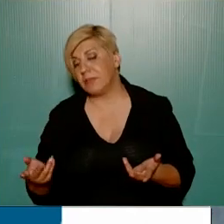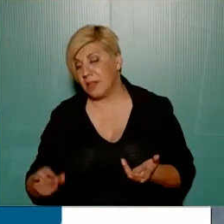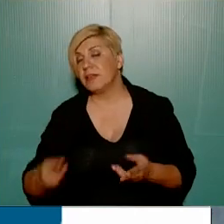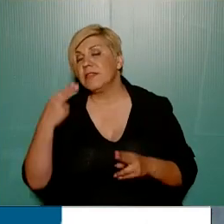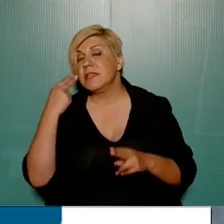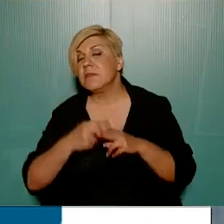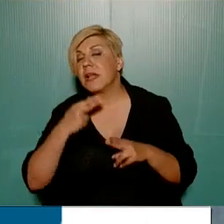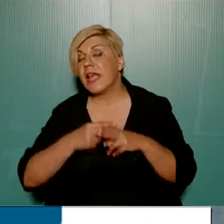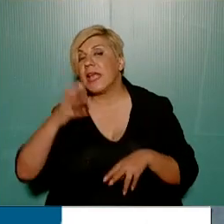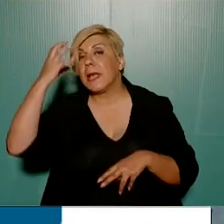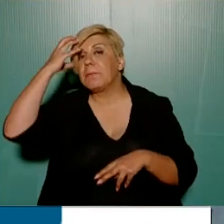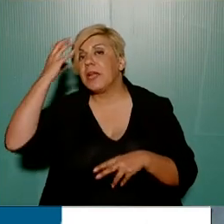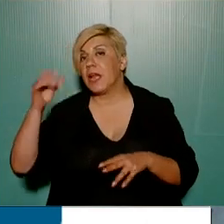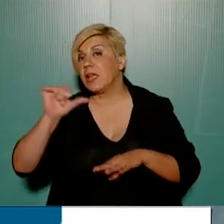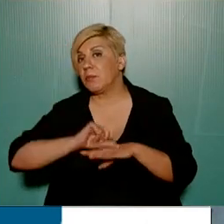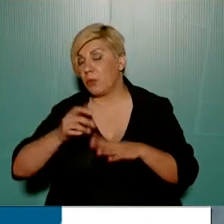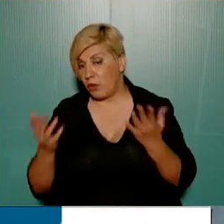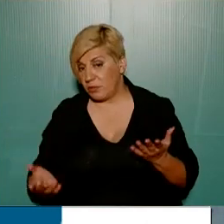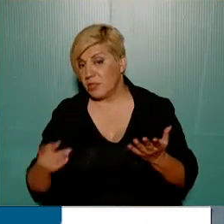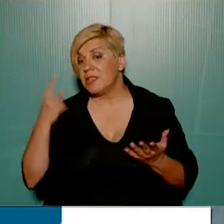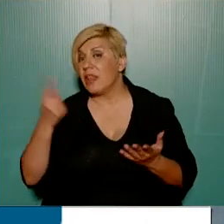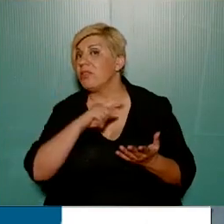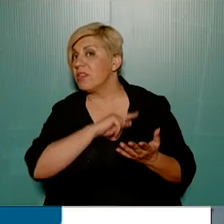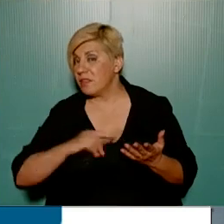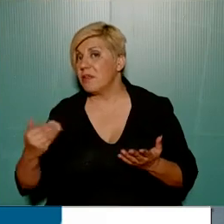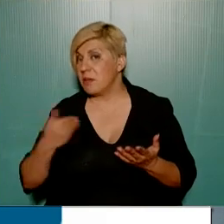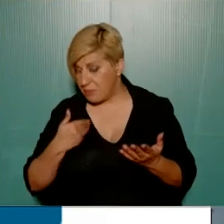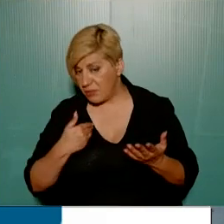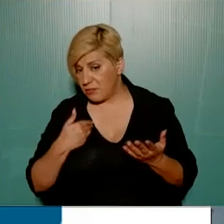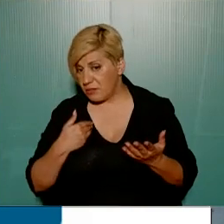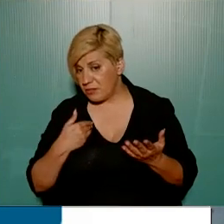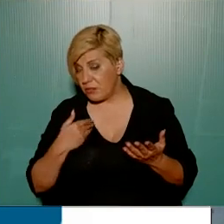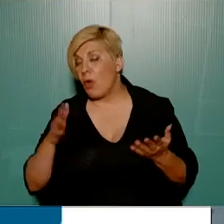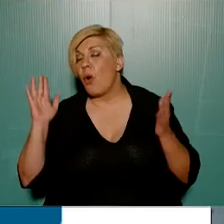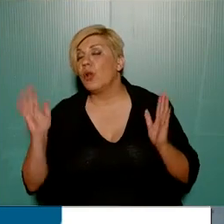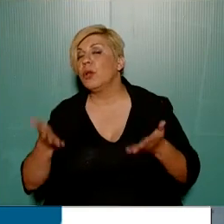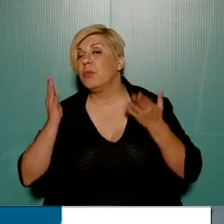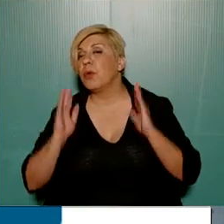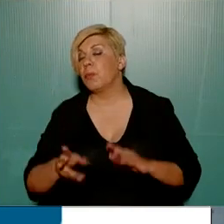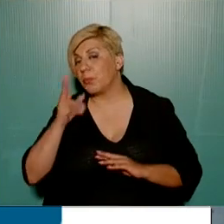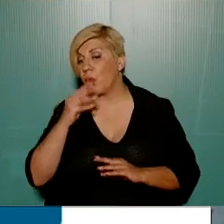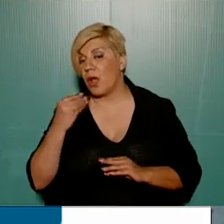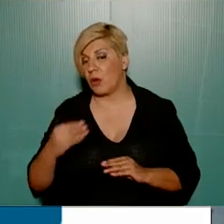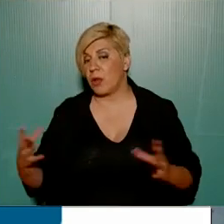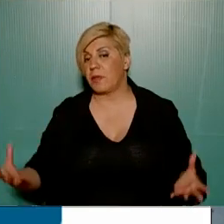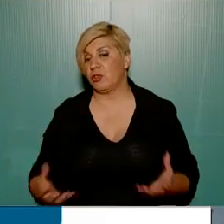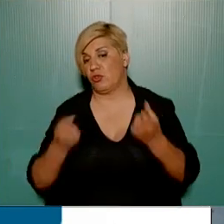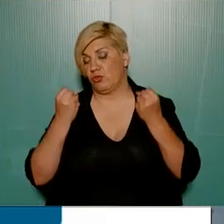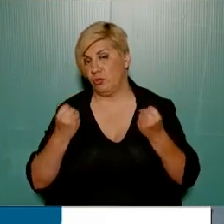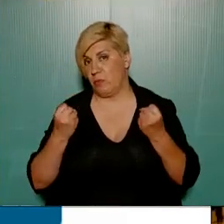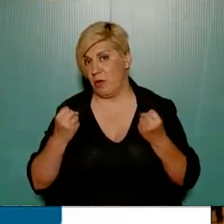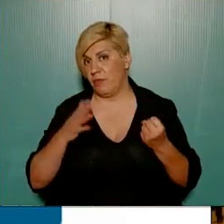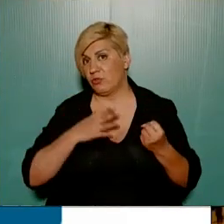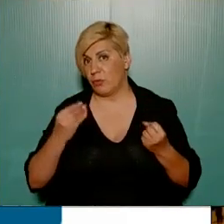κειμήλια για την πόλη και θα πρέπει και σαν διοίκηση και εμείς να κάνουμε ό,τι μπορούμε καλύτερο, να περισσώσουμε ό,τι μπορούμε. Ευχαριστώ